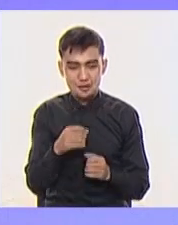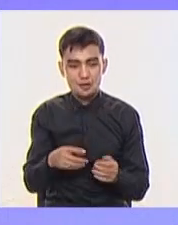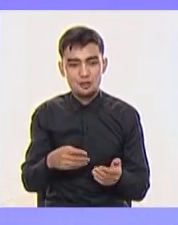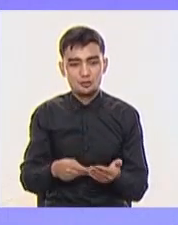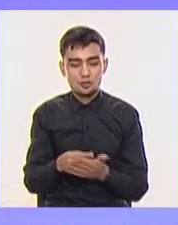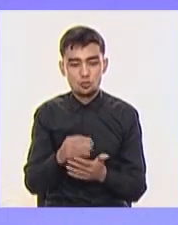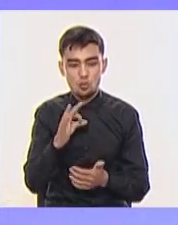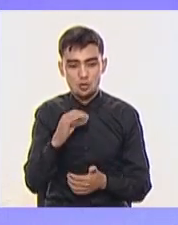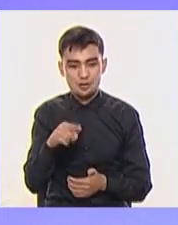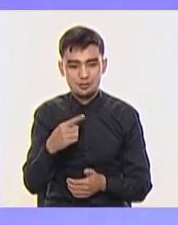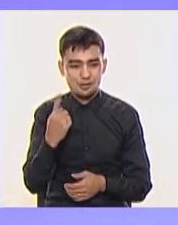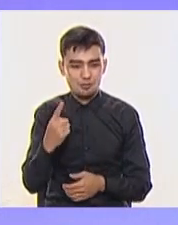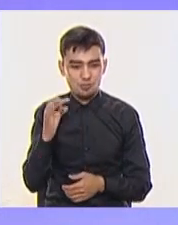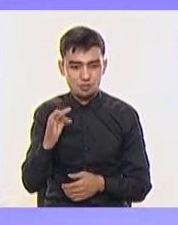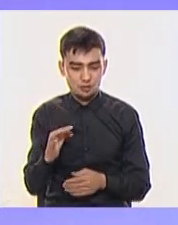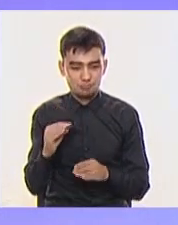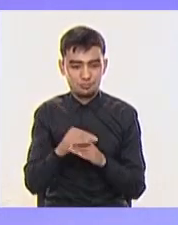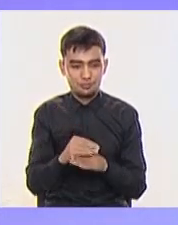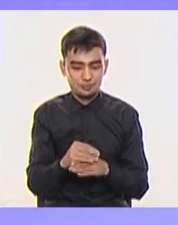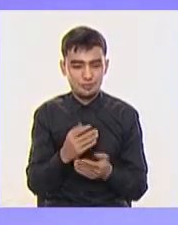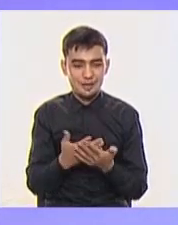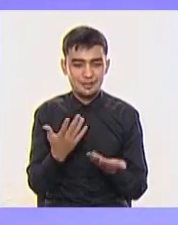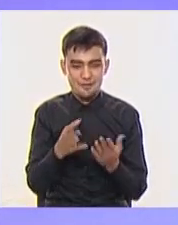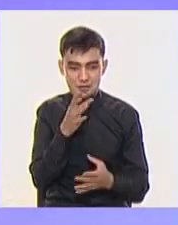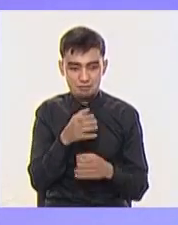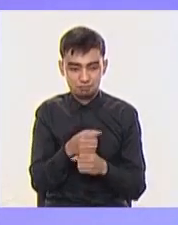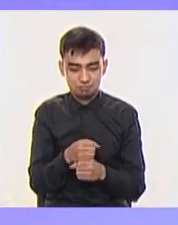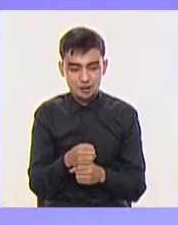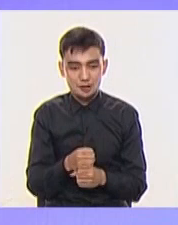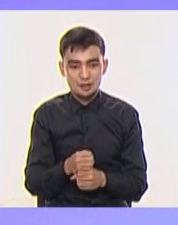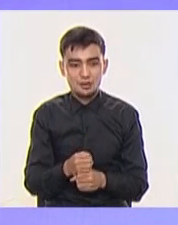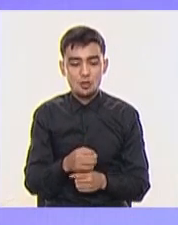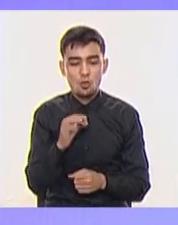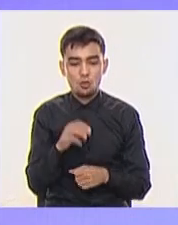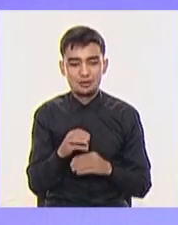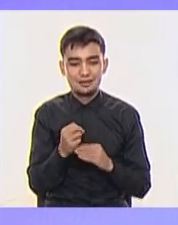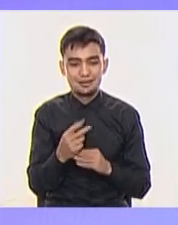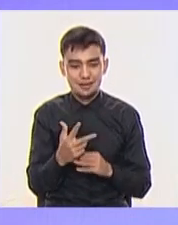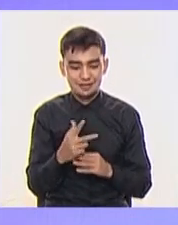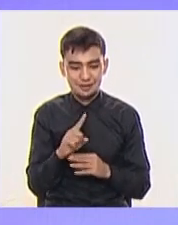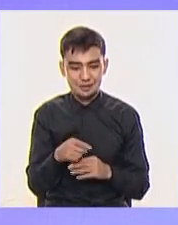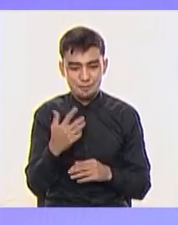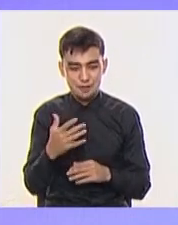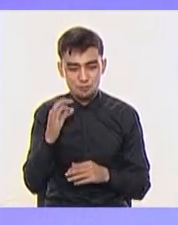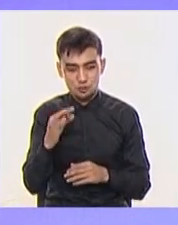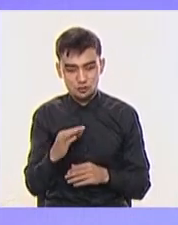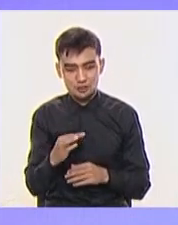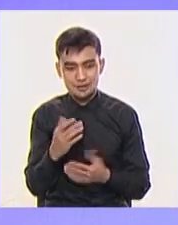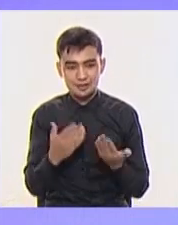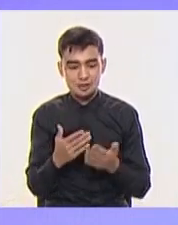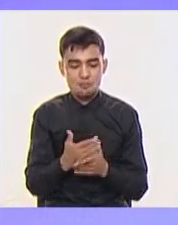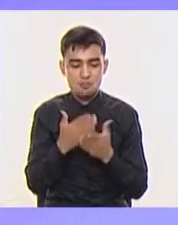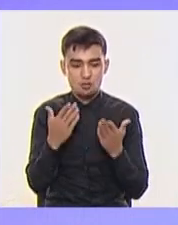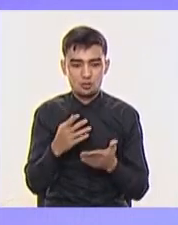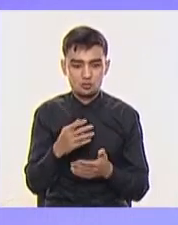от 0,1%, если это короткий срок, и от 13,5%, если срок